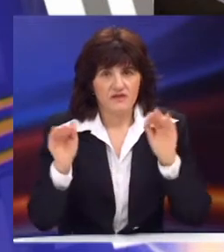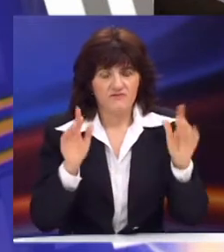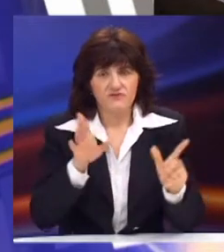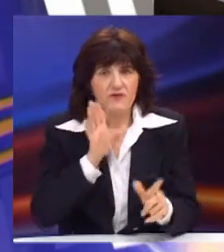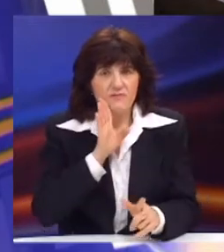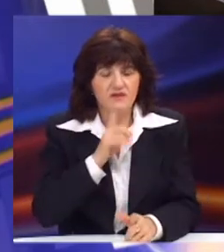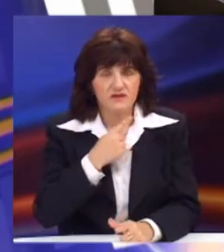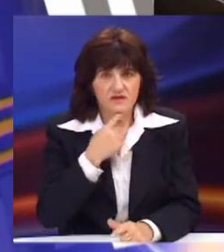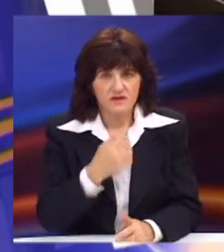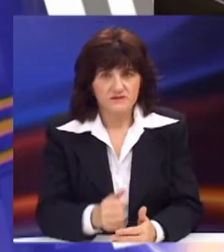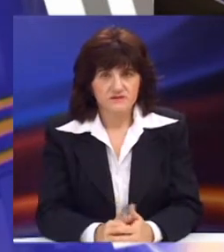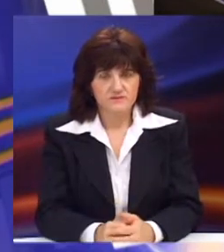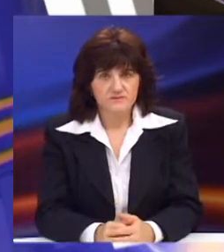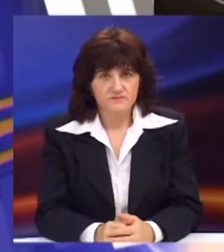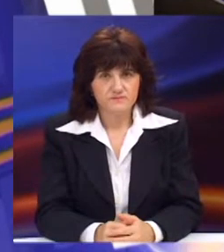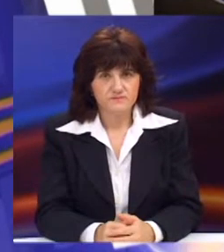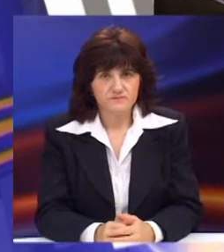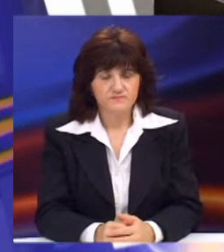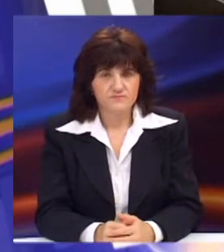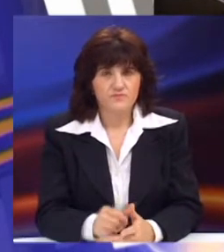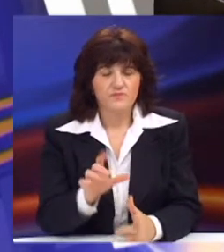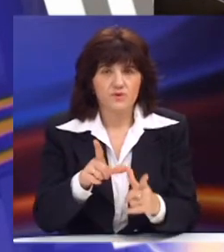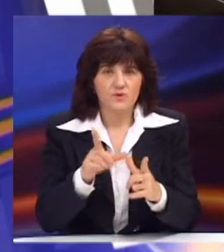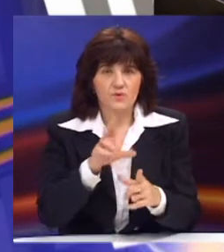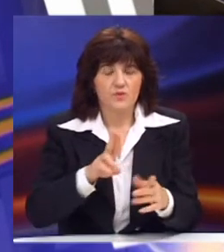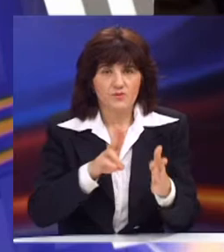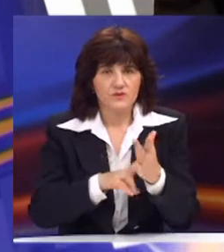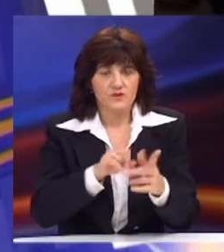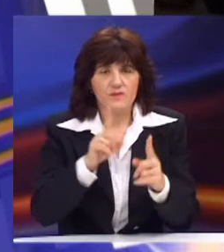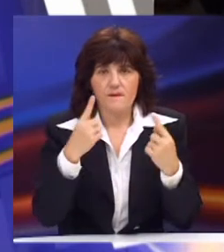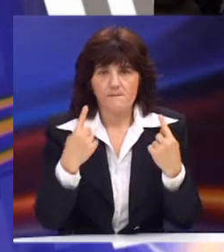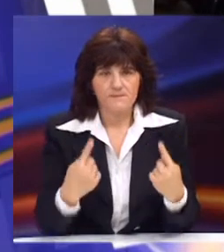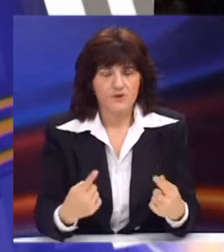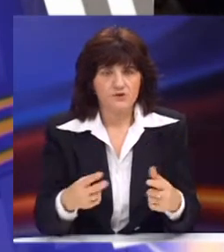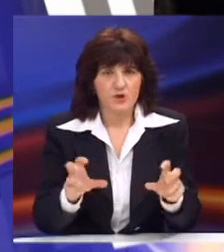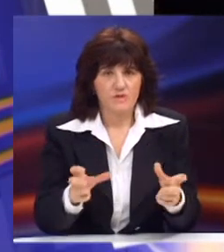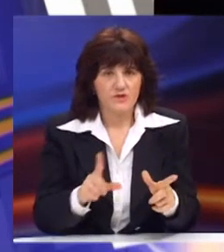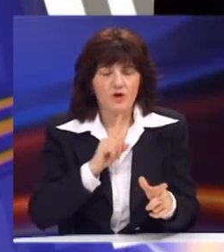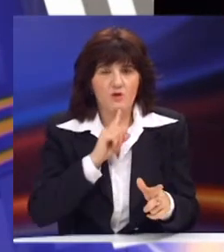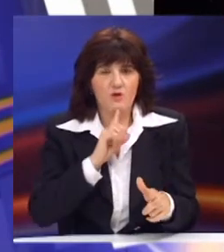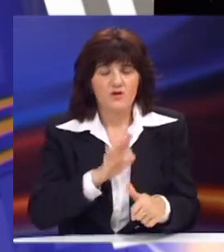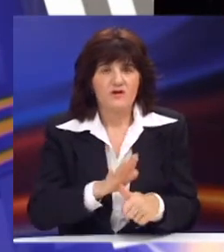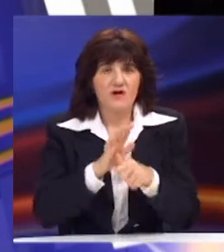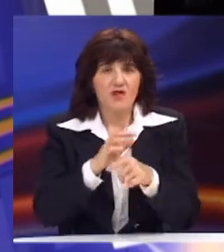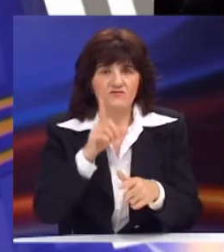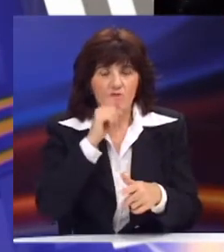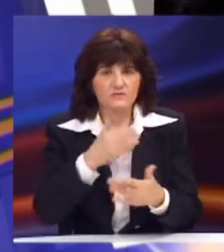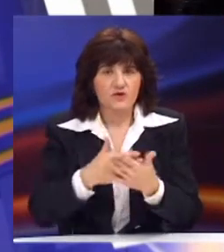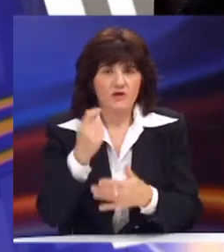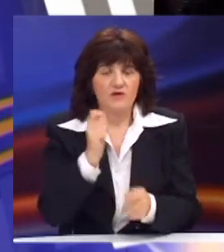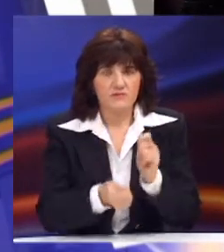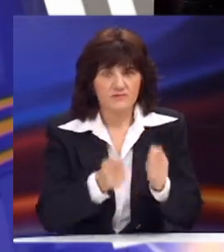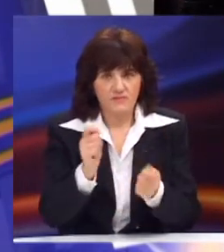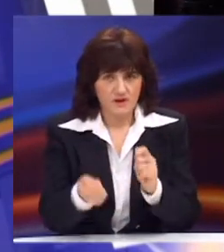pravo na informisanje na maternjem jeziku. U EU ne postoje mediji čiji su osnivači lokalna zajednica,